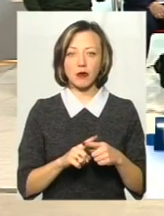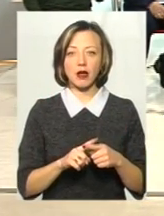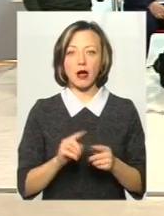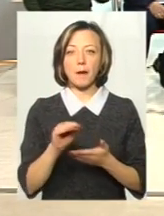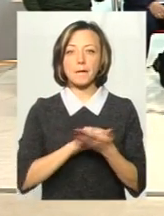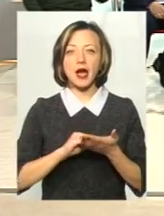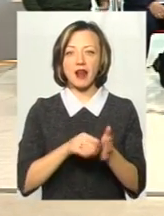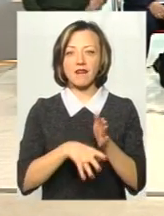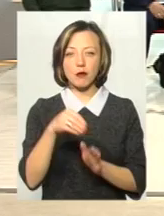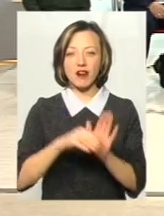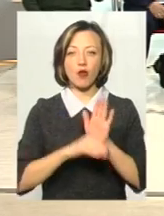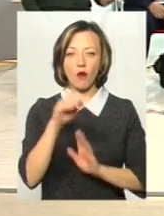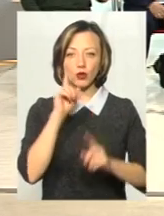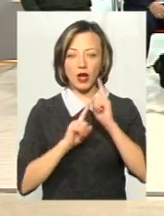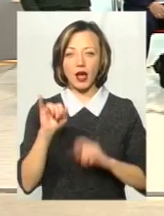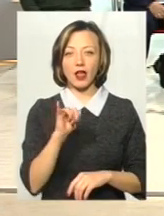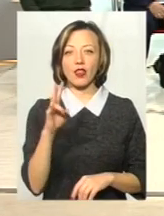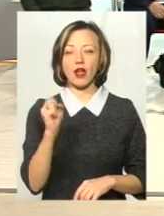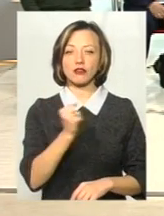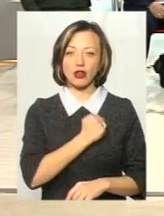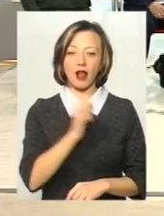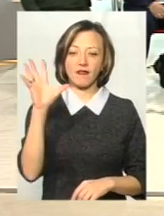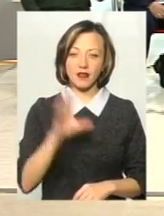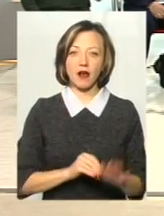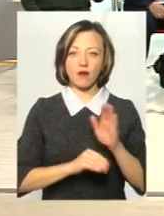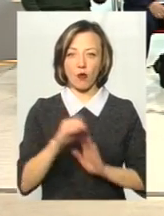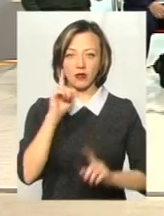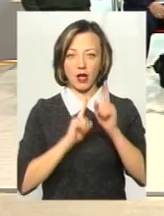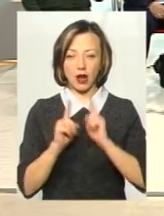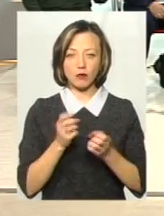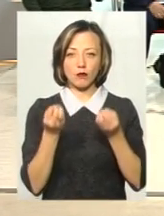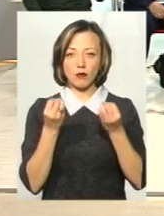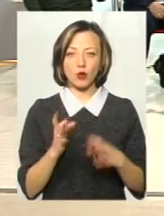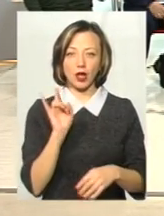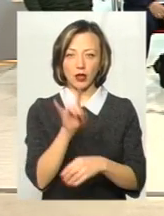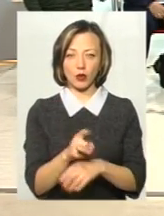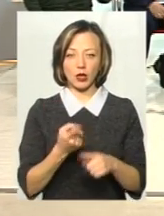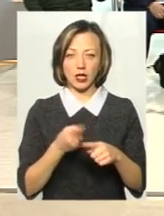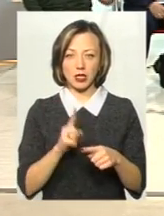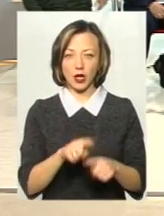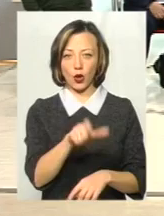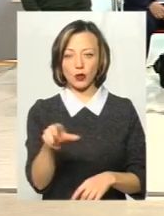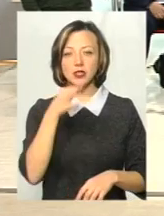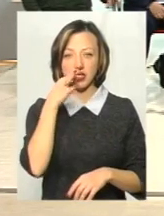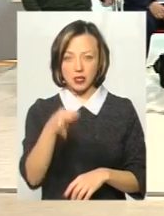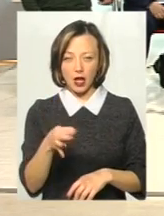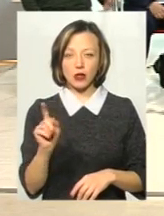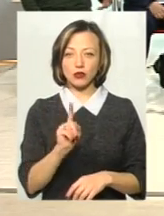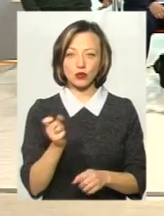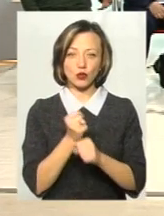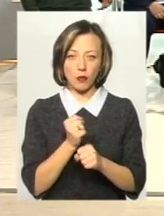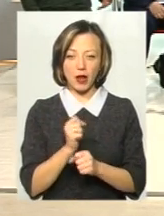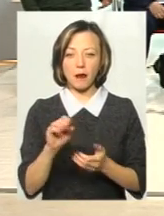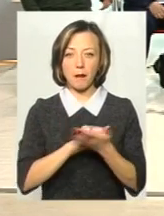перевибори Верховної Ради. І, на жаль, вся Верховна Рада просто надурила тих людей. Сказали, що вони